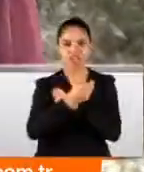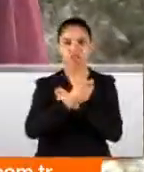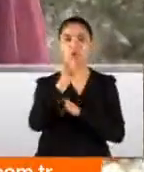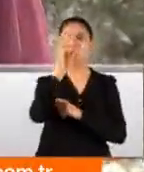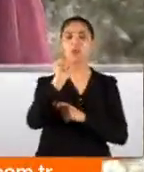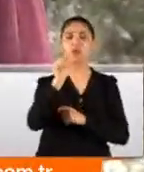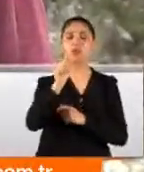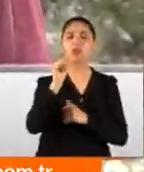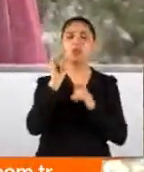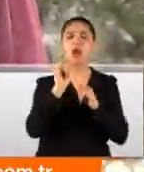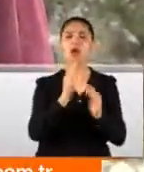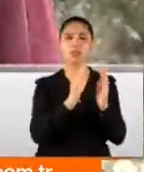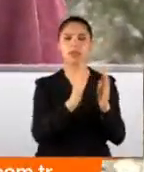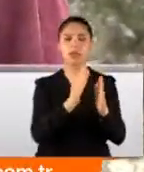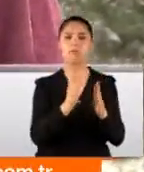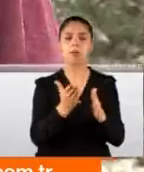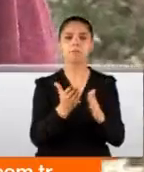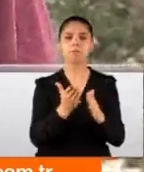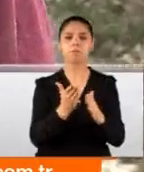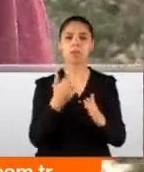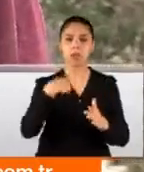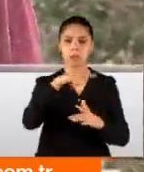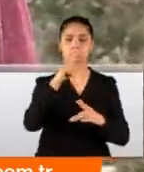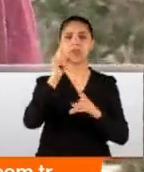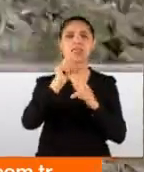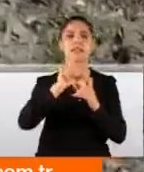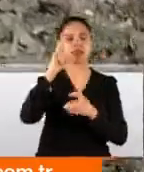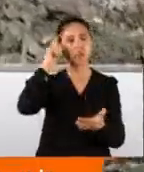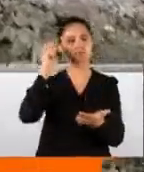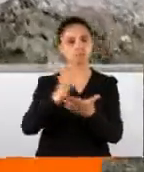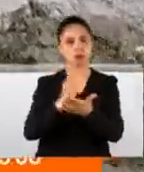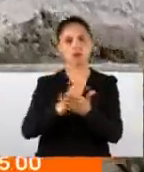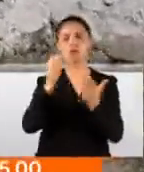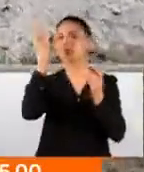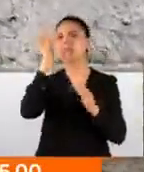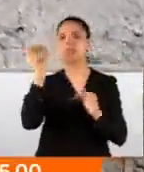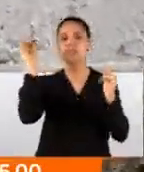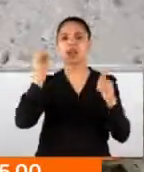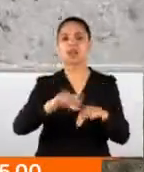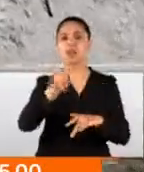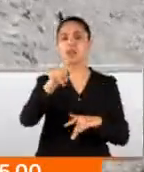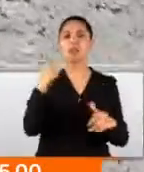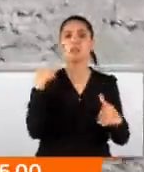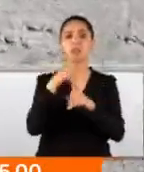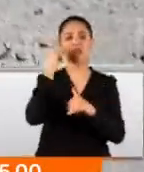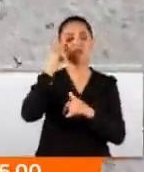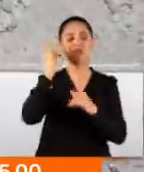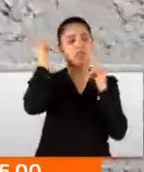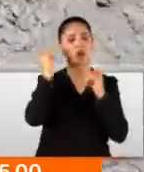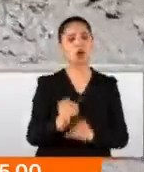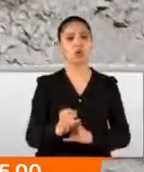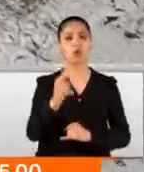15 günden beri akıyor. Biz buradaki İSKİ'ye müracaat ettik. İSKİ'den giden olmadı. Ancak bu kez iddialar